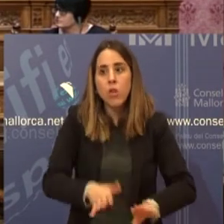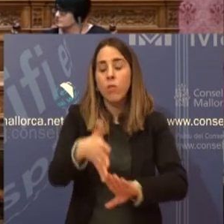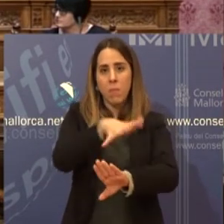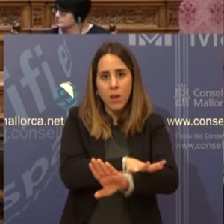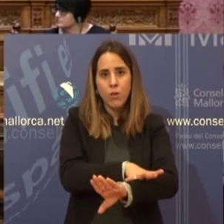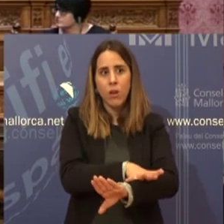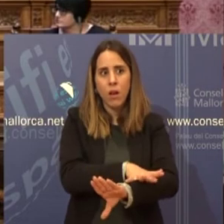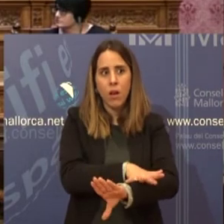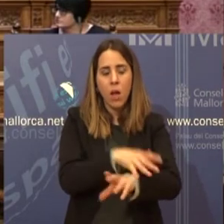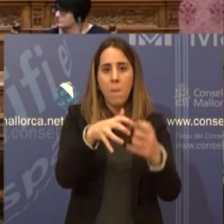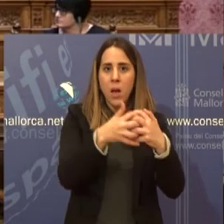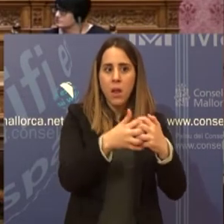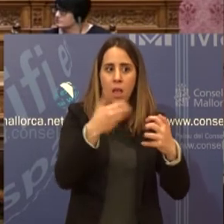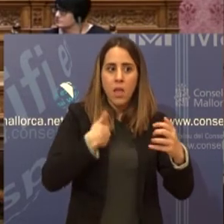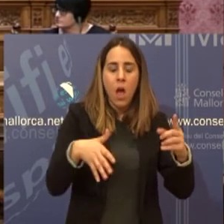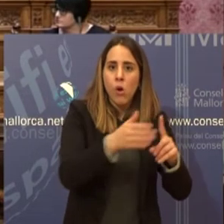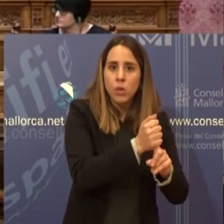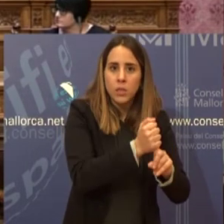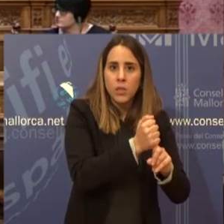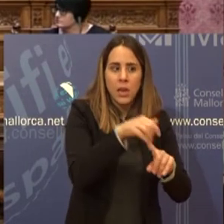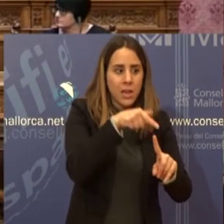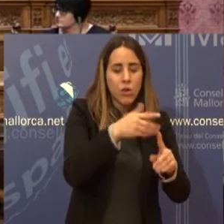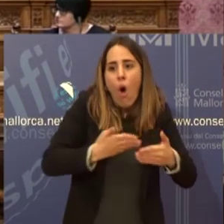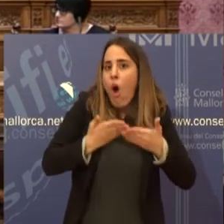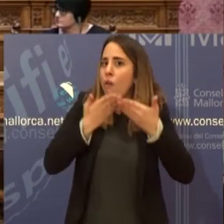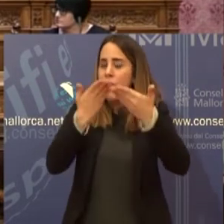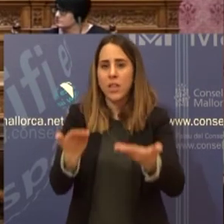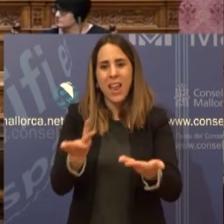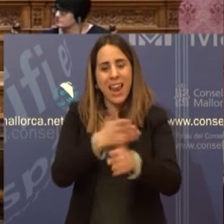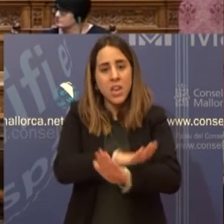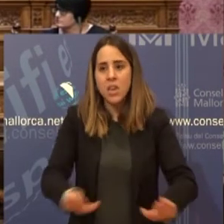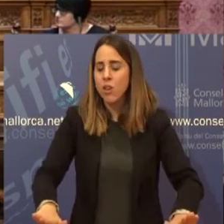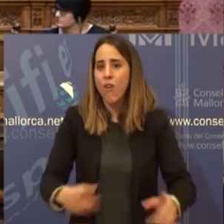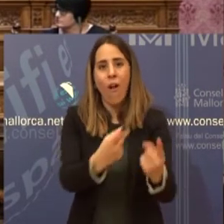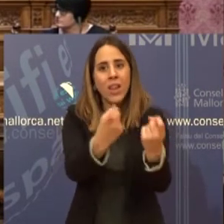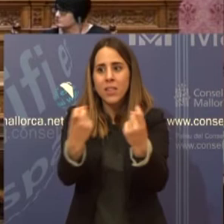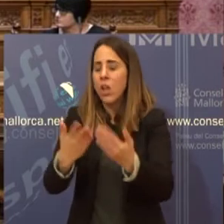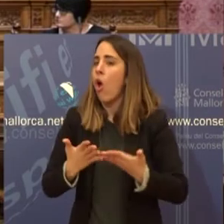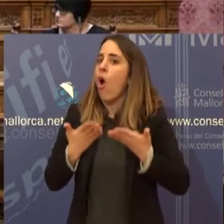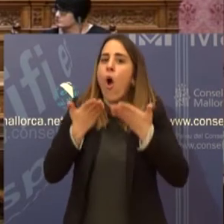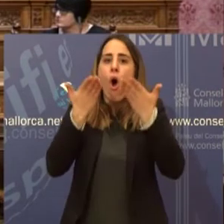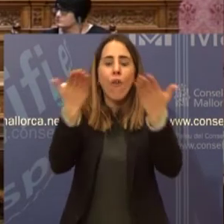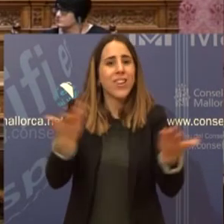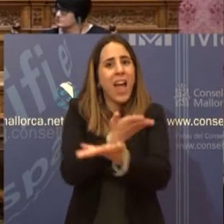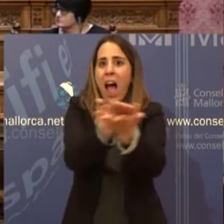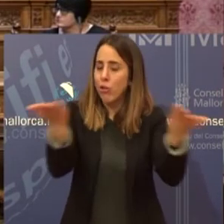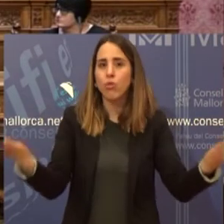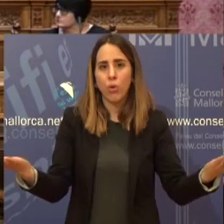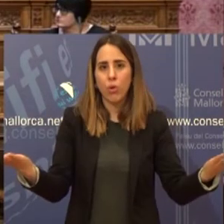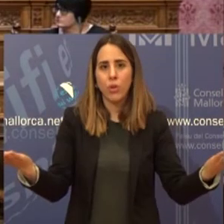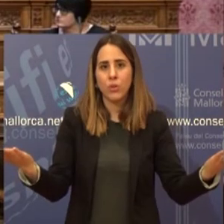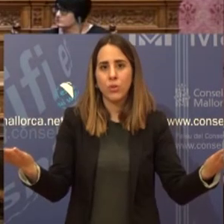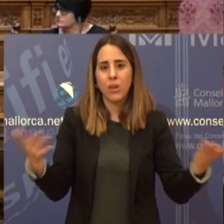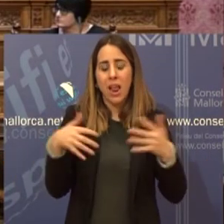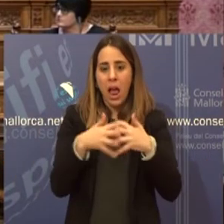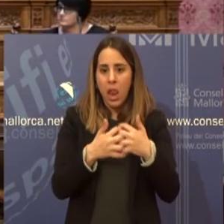estic segura que el aconseguirem, estirà a disposició de qualsevol nin que el pugui emplear i li vagi bé.